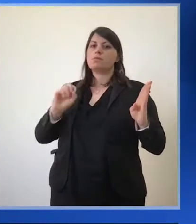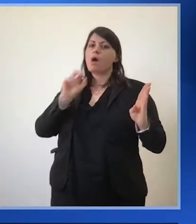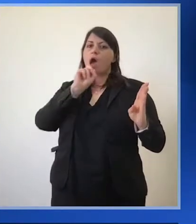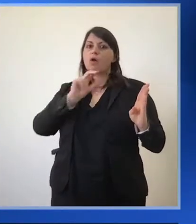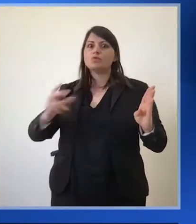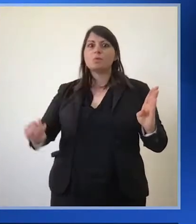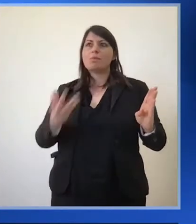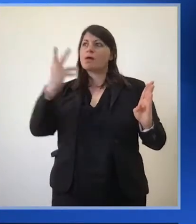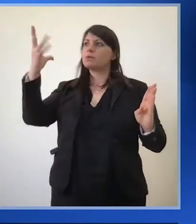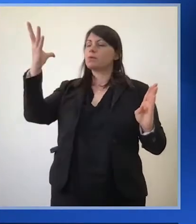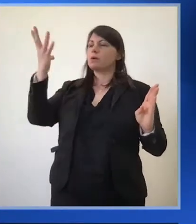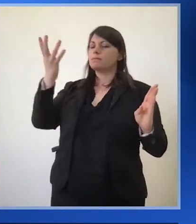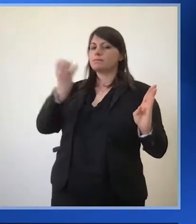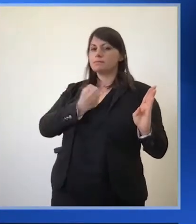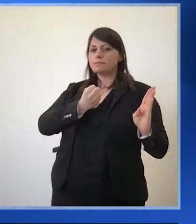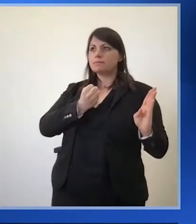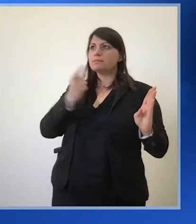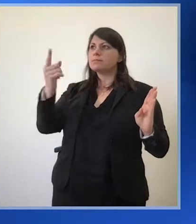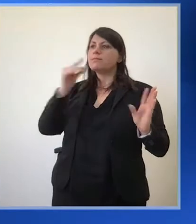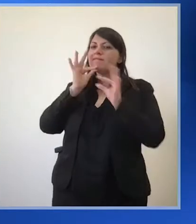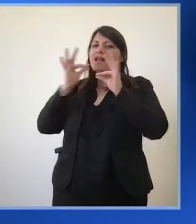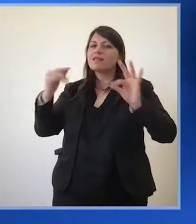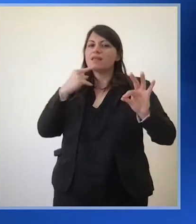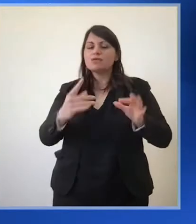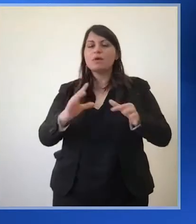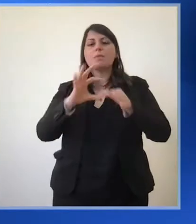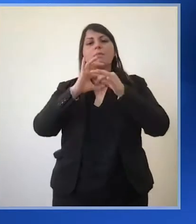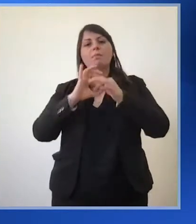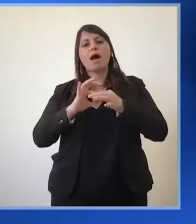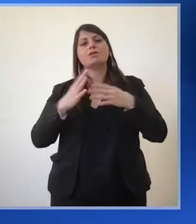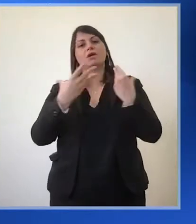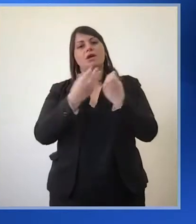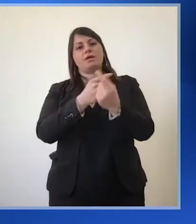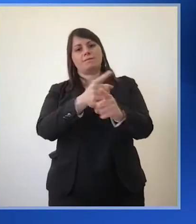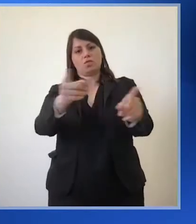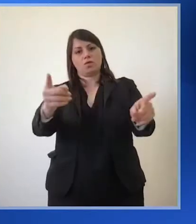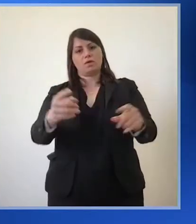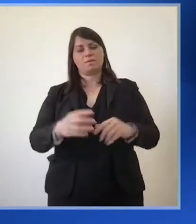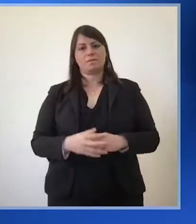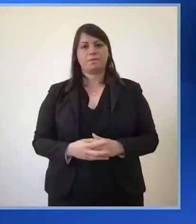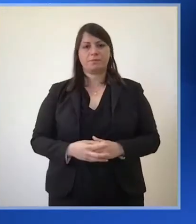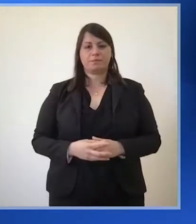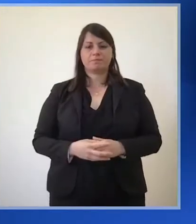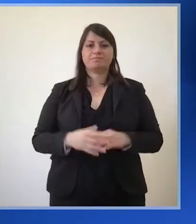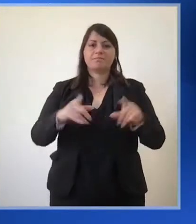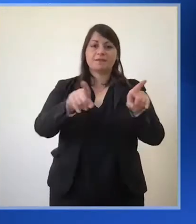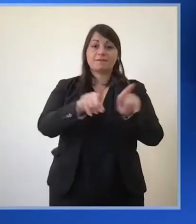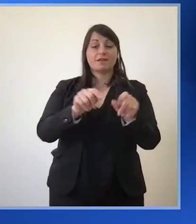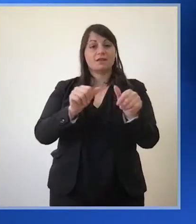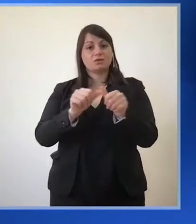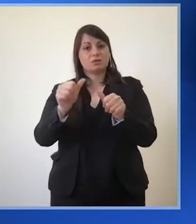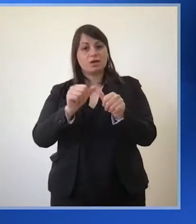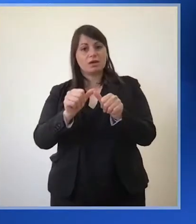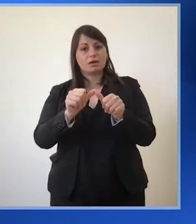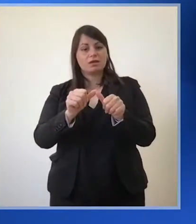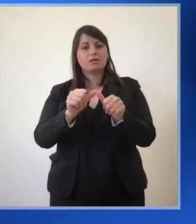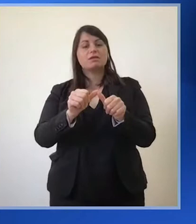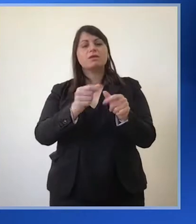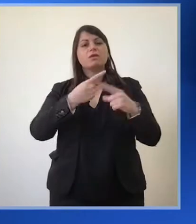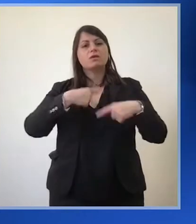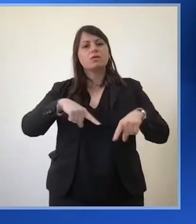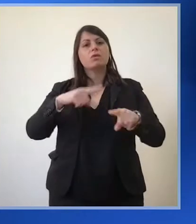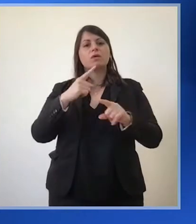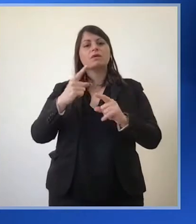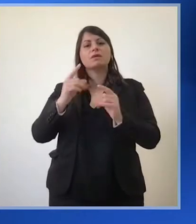pasquale: pace a voi. Fratelli e sorelle, lasciamo entrare la pace